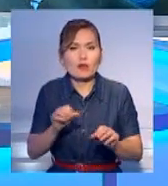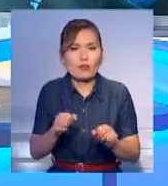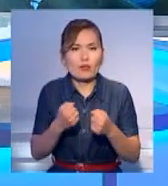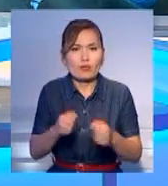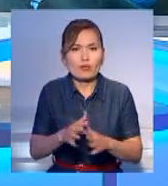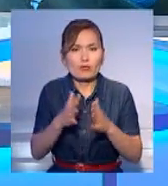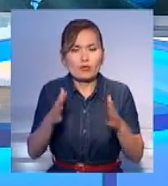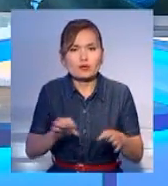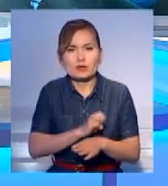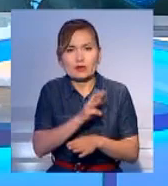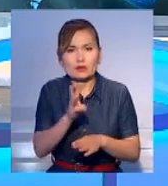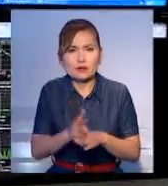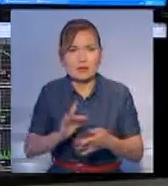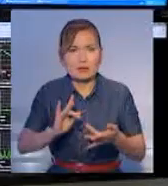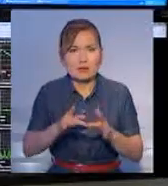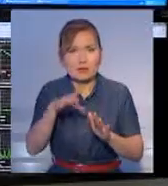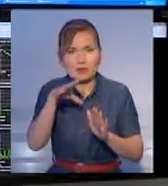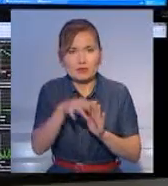үлес қосып отыр.